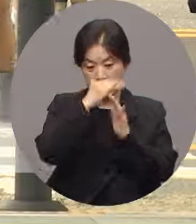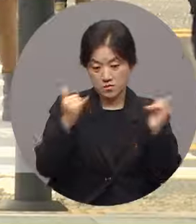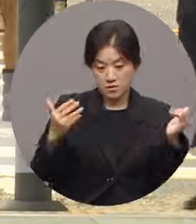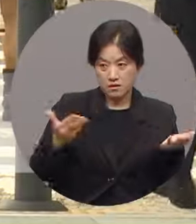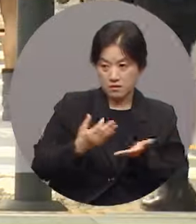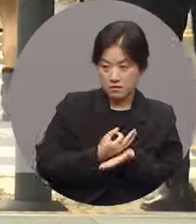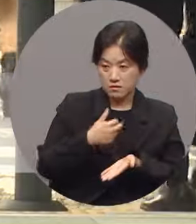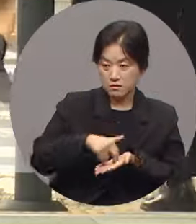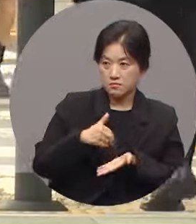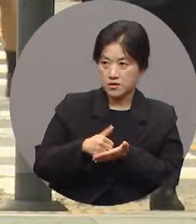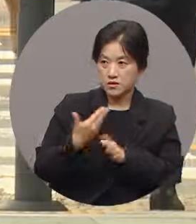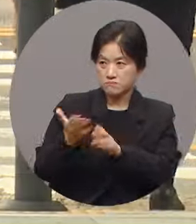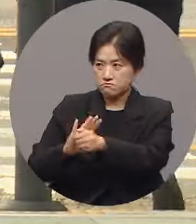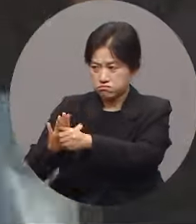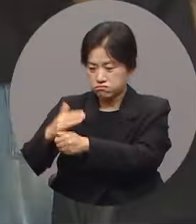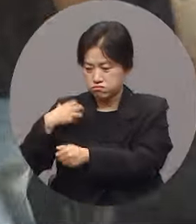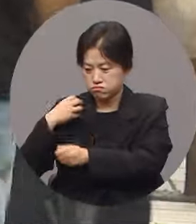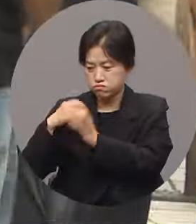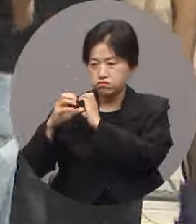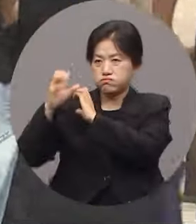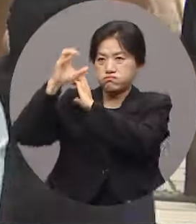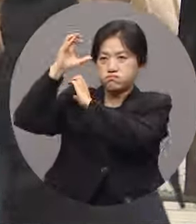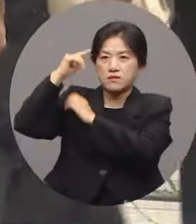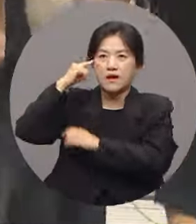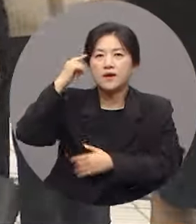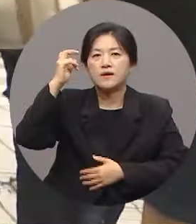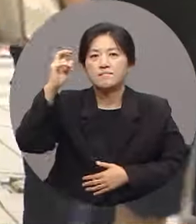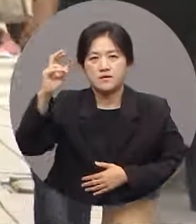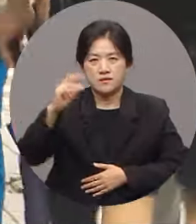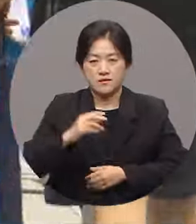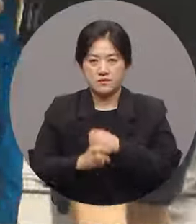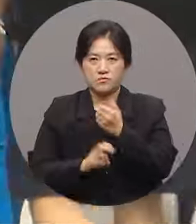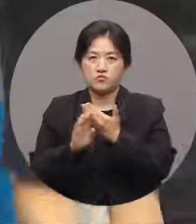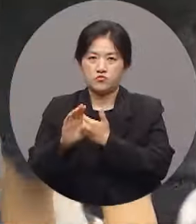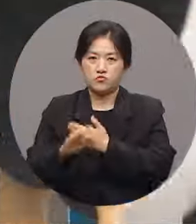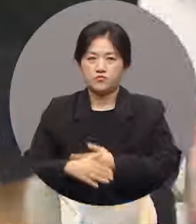부양 부담도 가중될 것으로 보입니다 MBC 뉴스 인수입니다